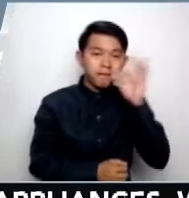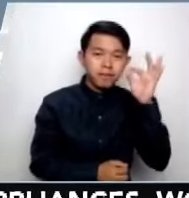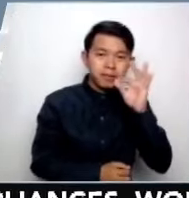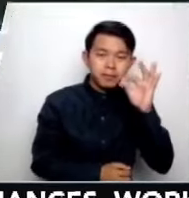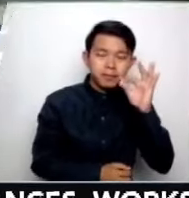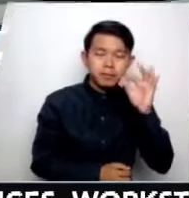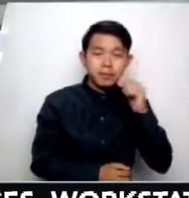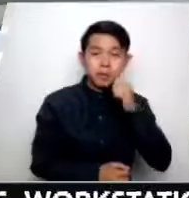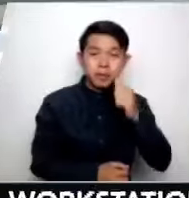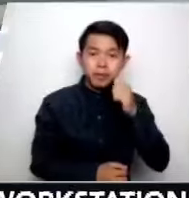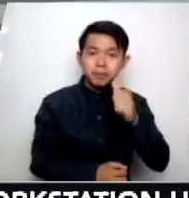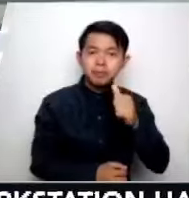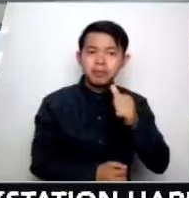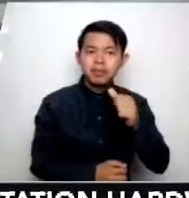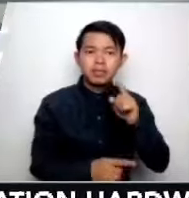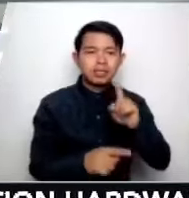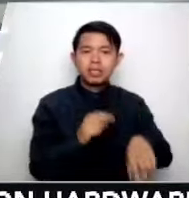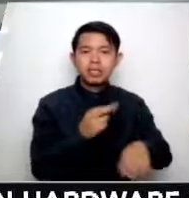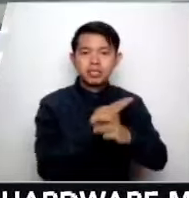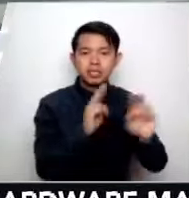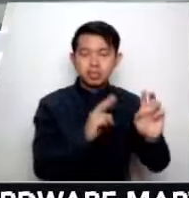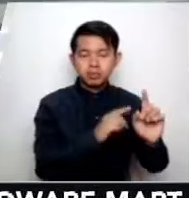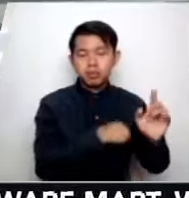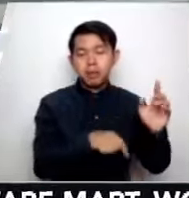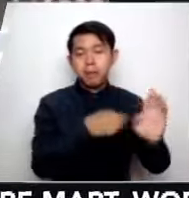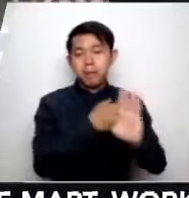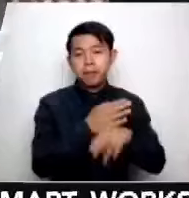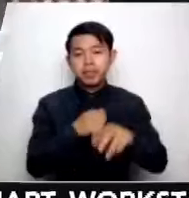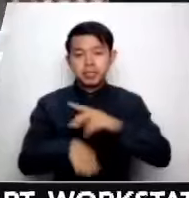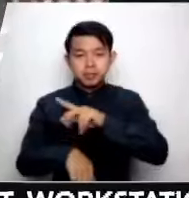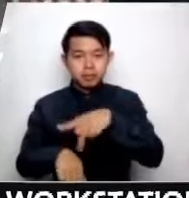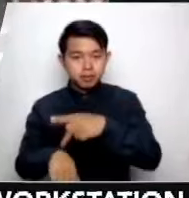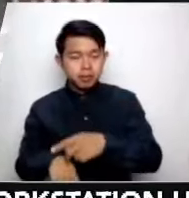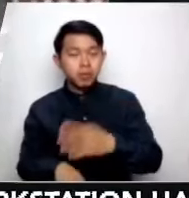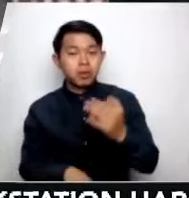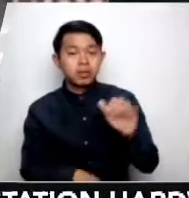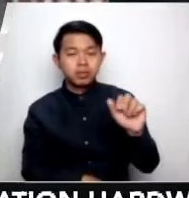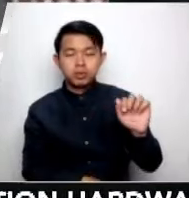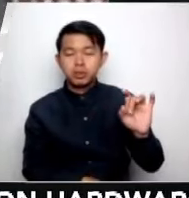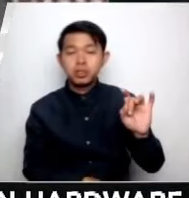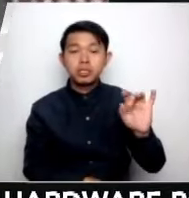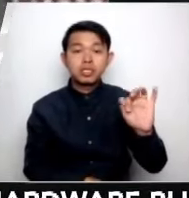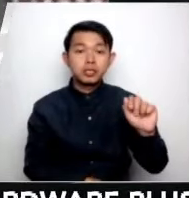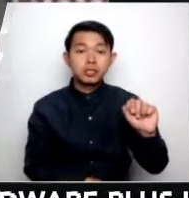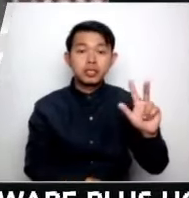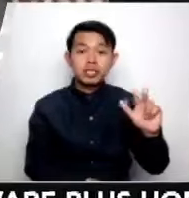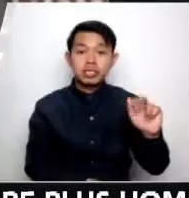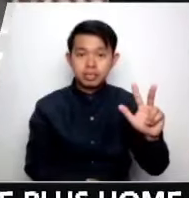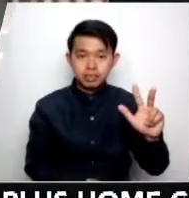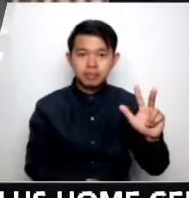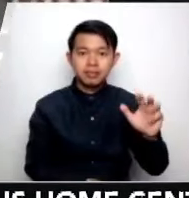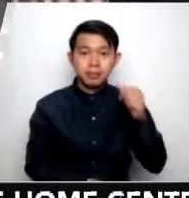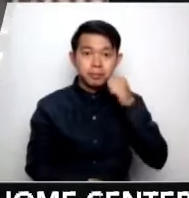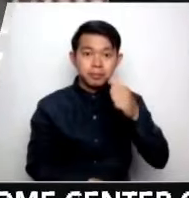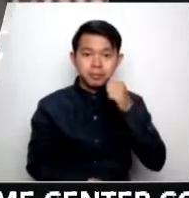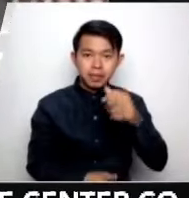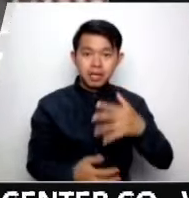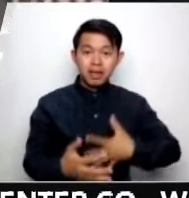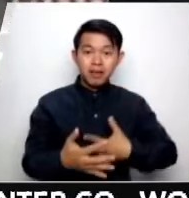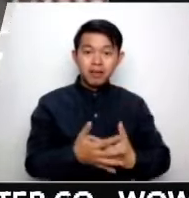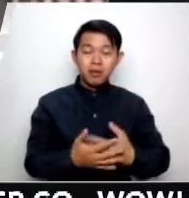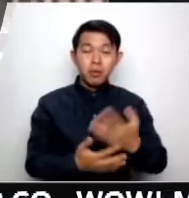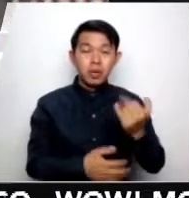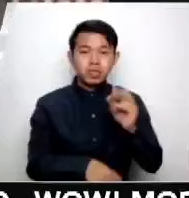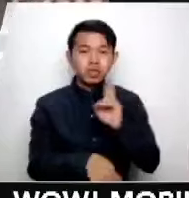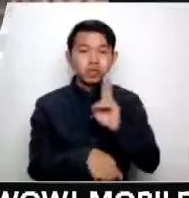1at sa kanila buntis ayon sa DFA 13 nasa pa Sur